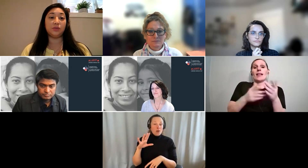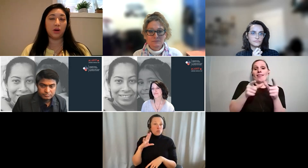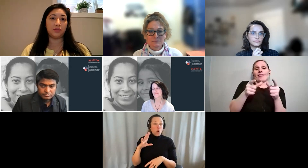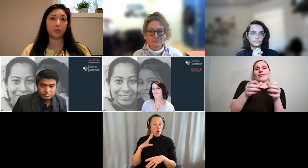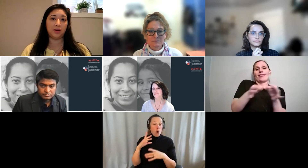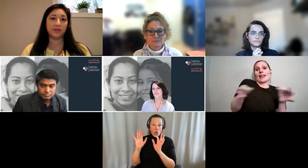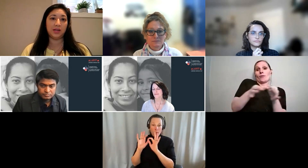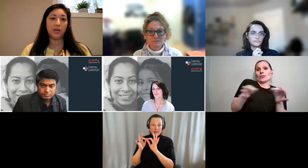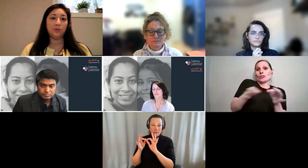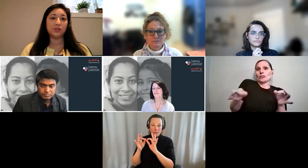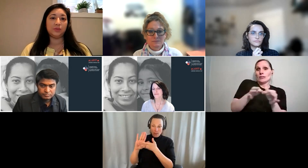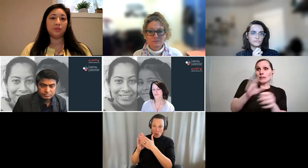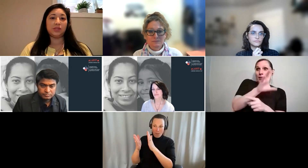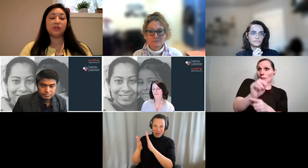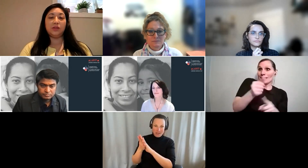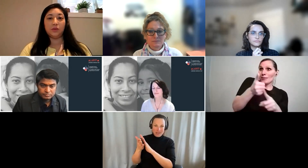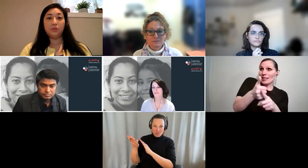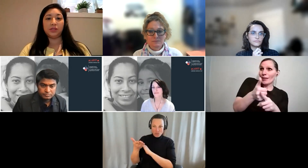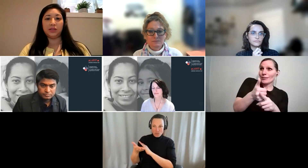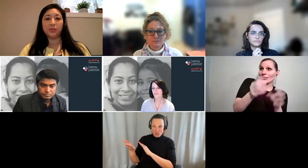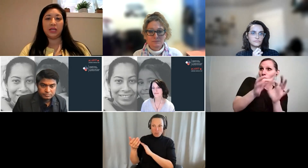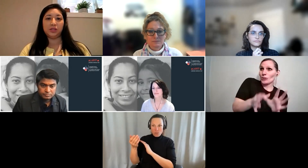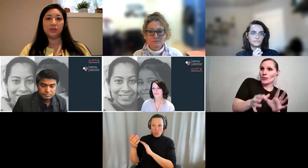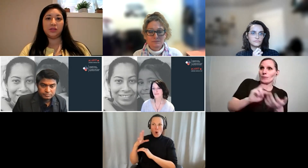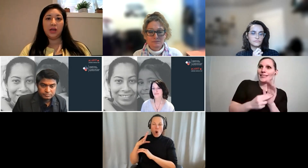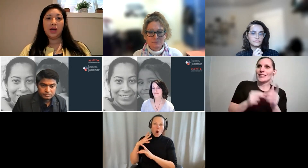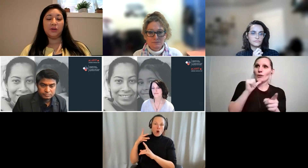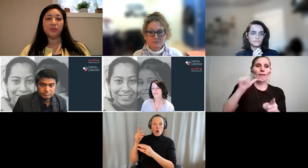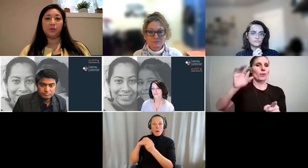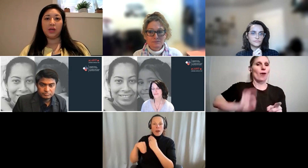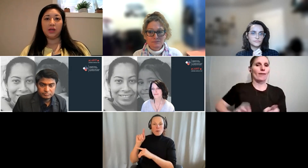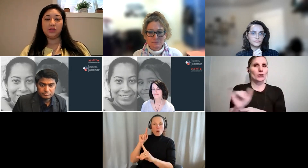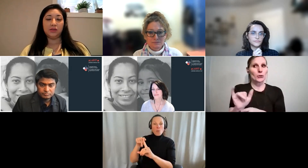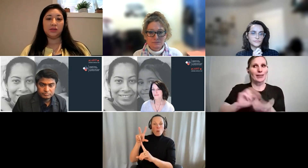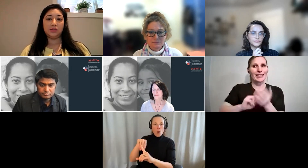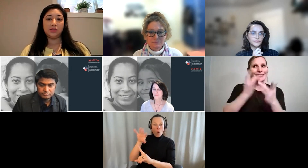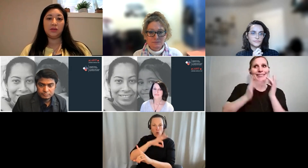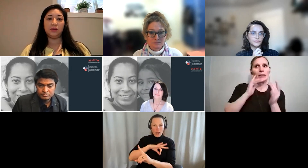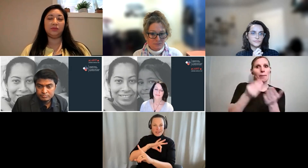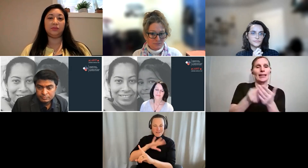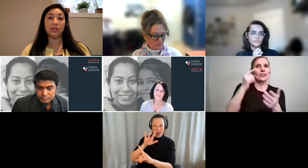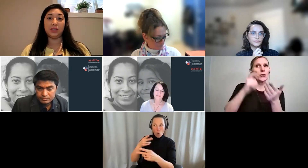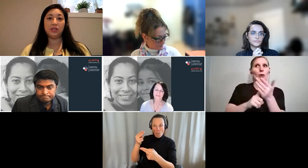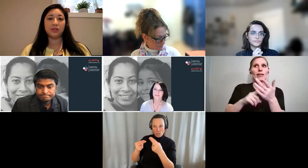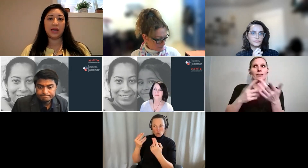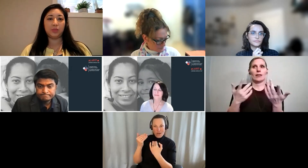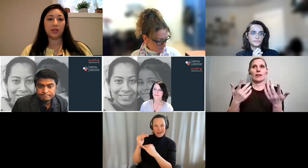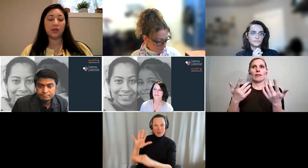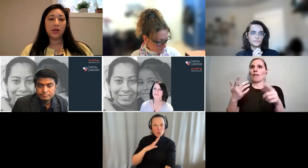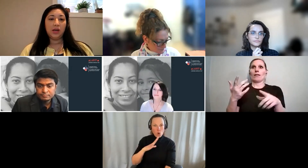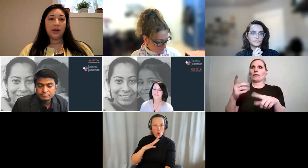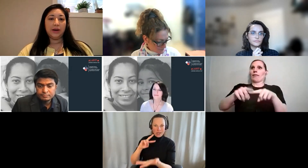Et certaines compagnies sont des organisations à but non lucratif car ils ont leurs propres limites de budget. Et donc, on voit ce cycle de